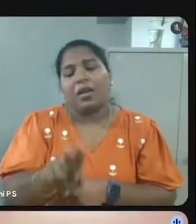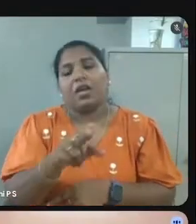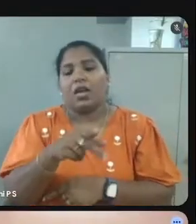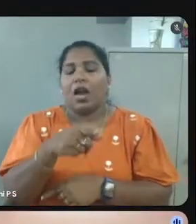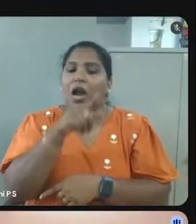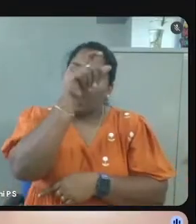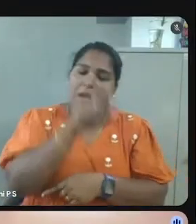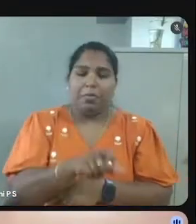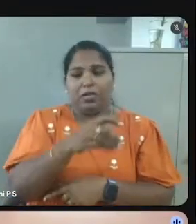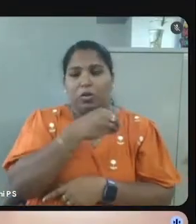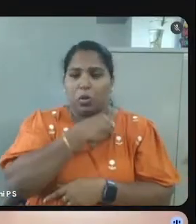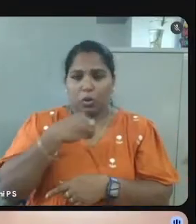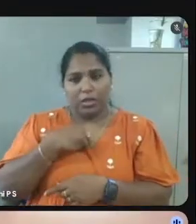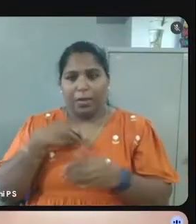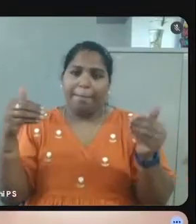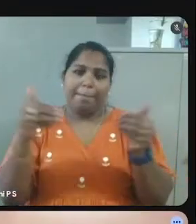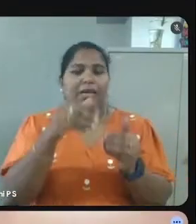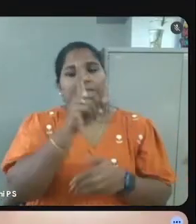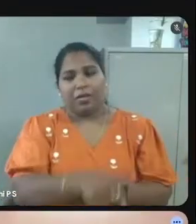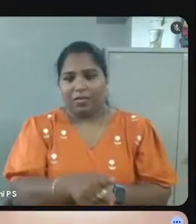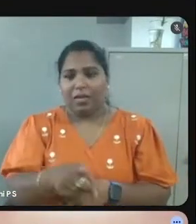വ്യക്തി ഗൈനക്കോളജിസ്റ്റ് ഒന്ന് നോക്കണം.